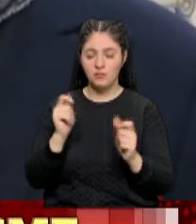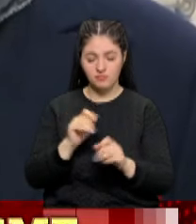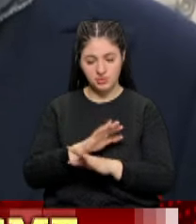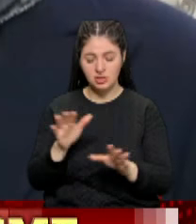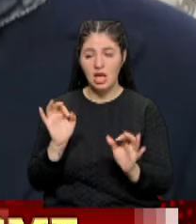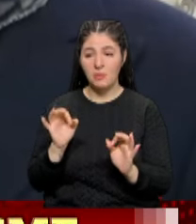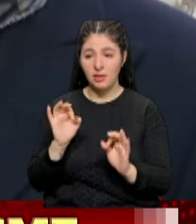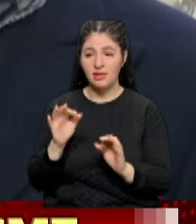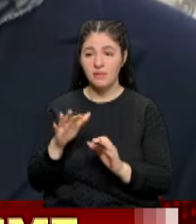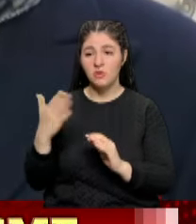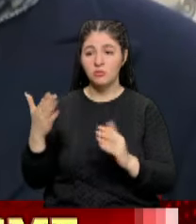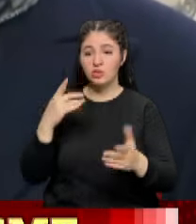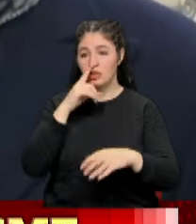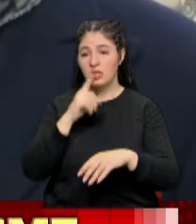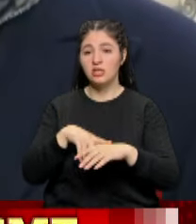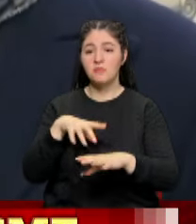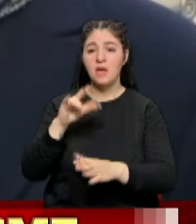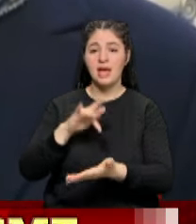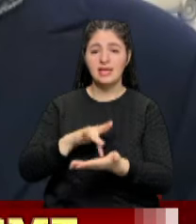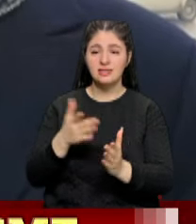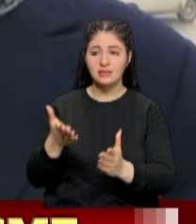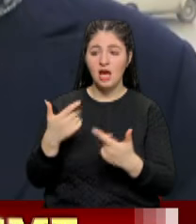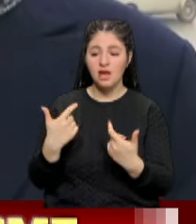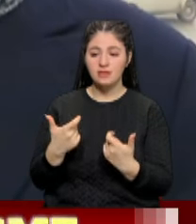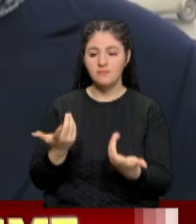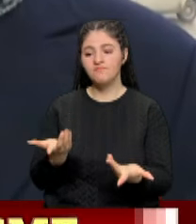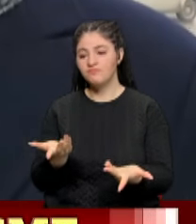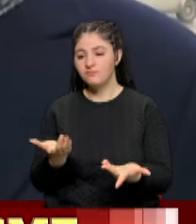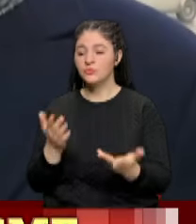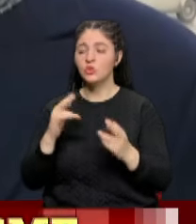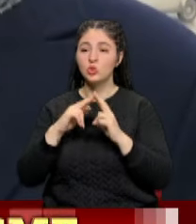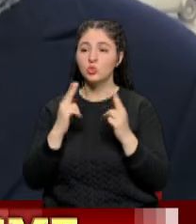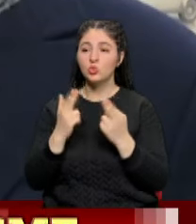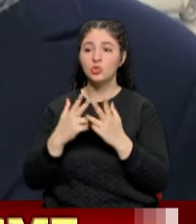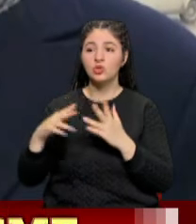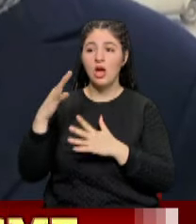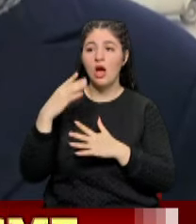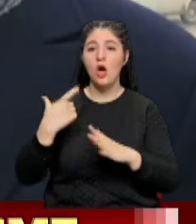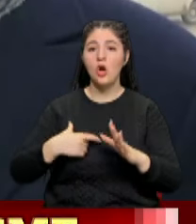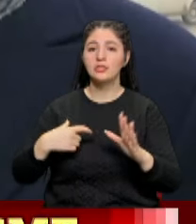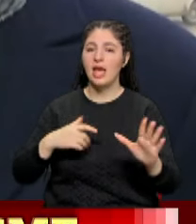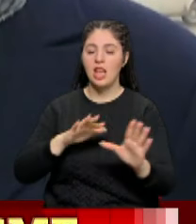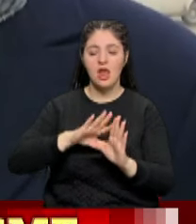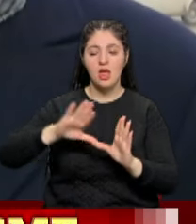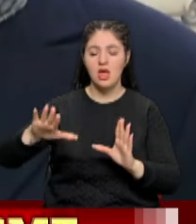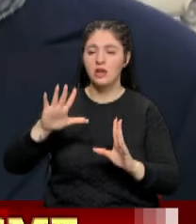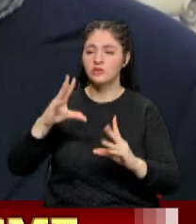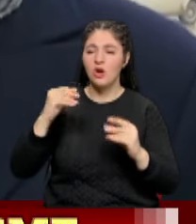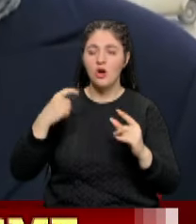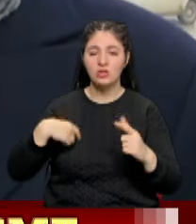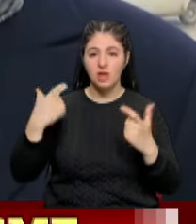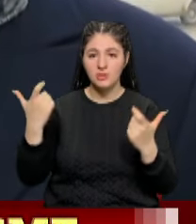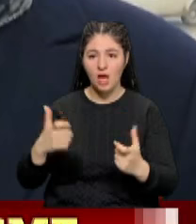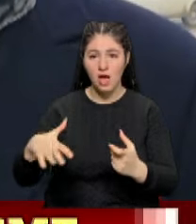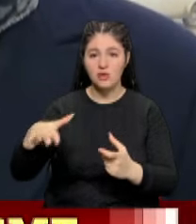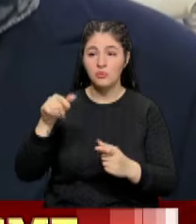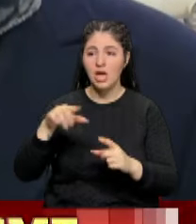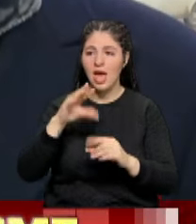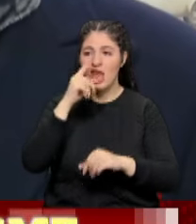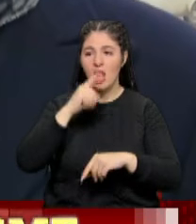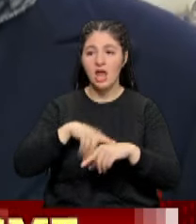edildi. Elbette farklı inançların merkezindeyiz. Hatay dünya özeli bir şehir. Yani çok çok özel bir coğrafya. Burada